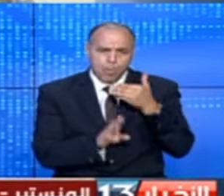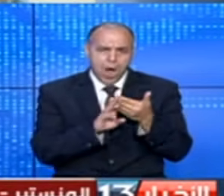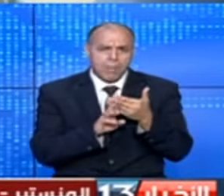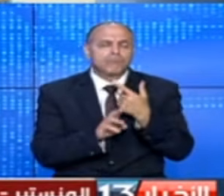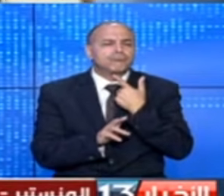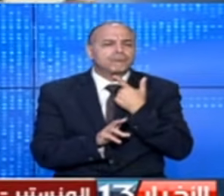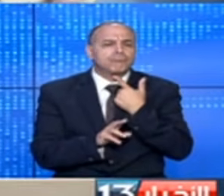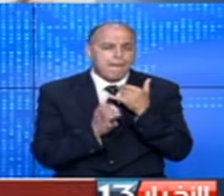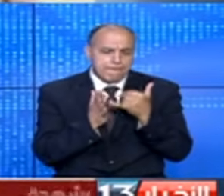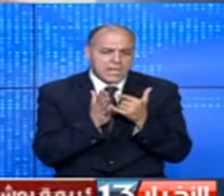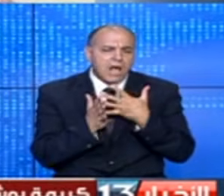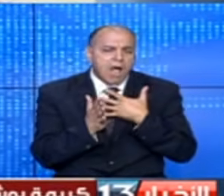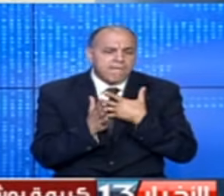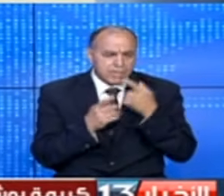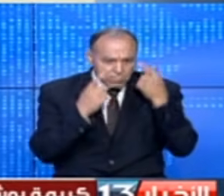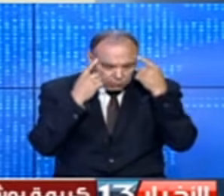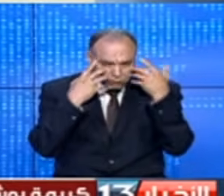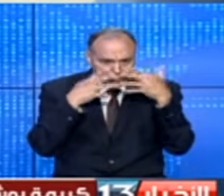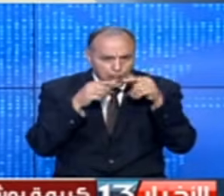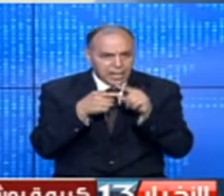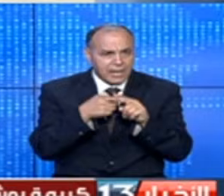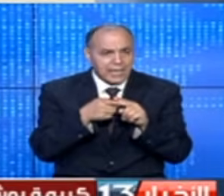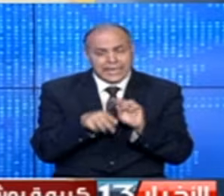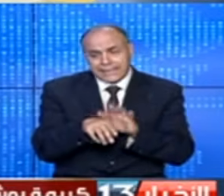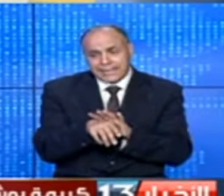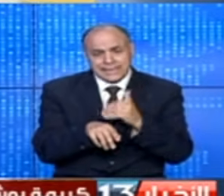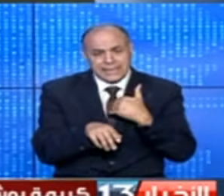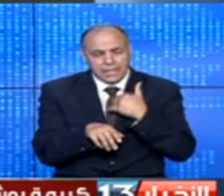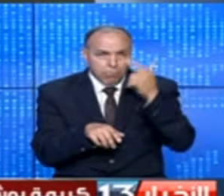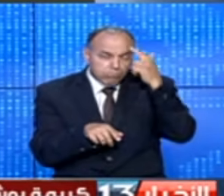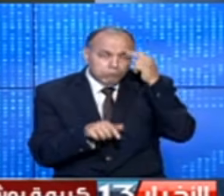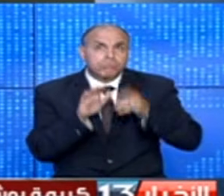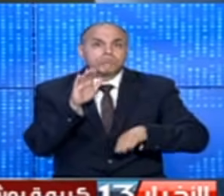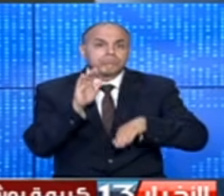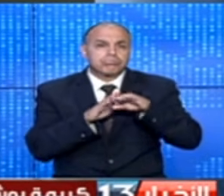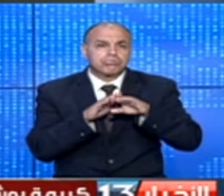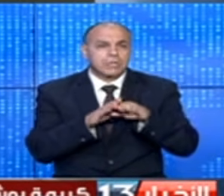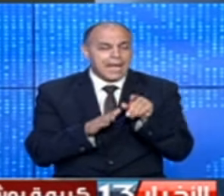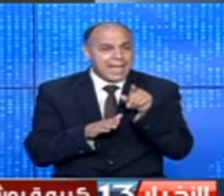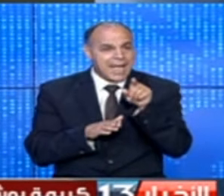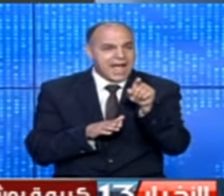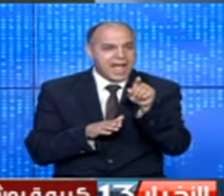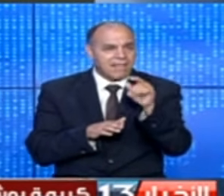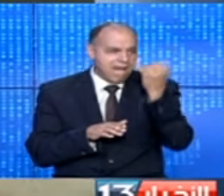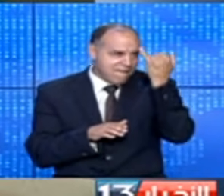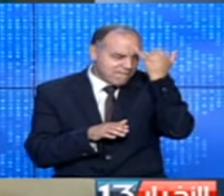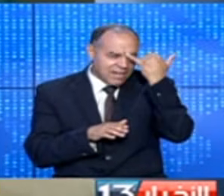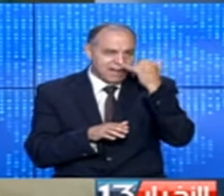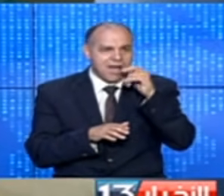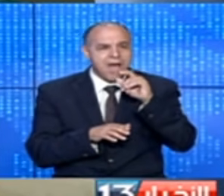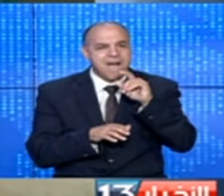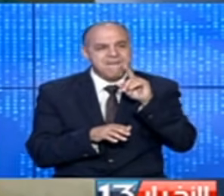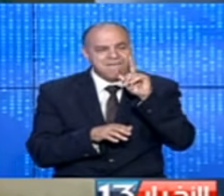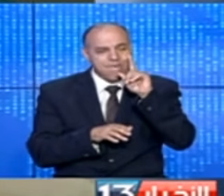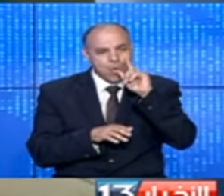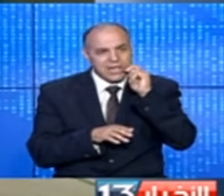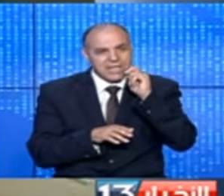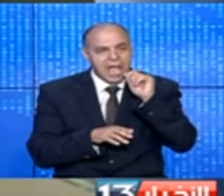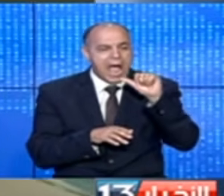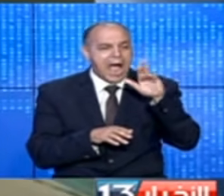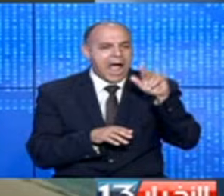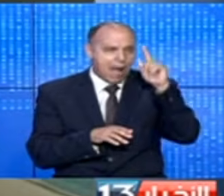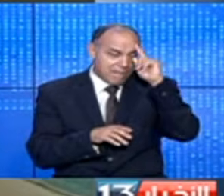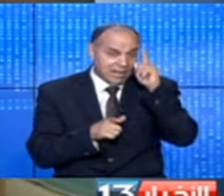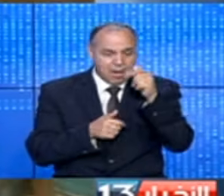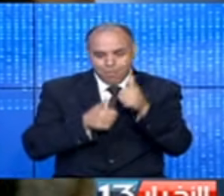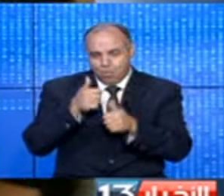يحب المادة ويتفاعل معاها بالقدا، تحسه ساعات ذكاء خارق. كان هذا رأيها في التلميذ أحمد الذي